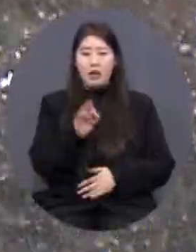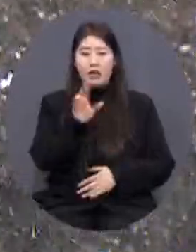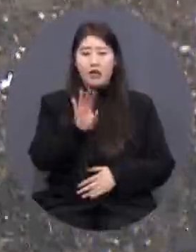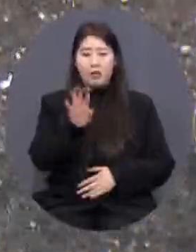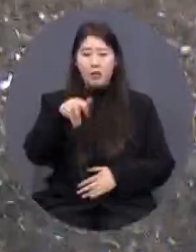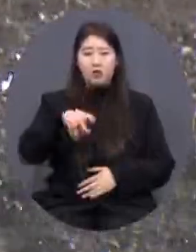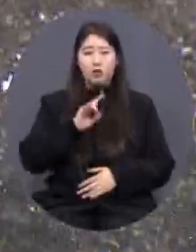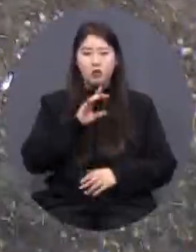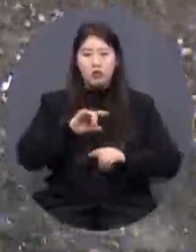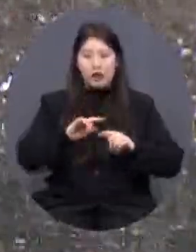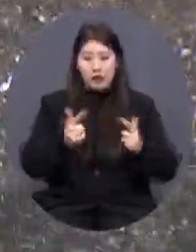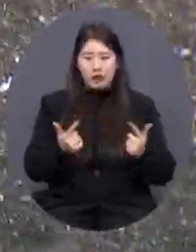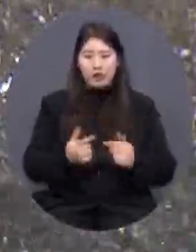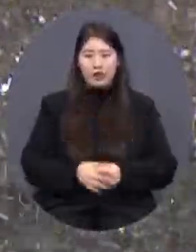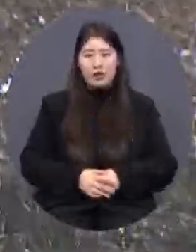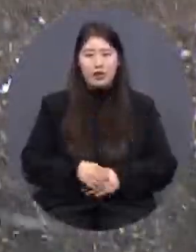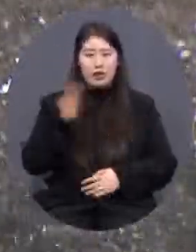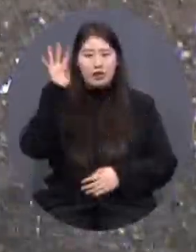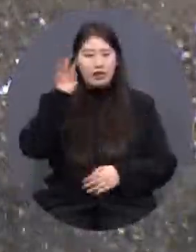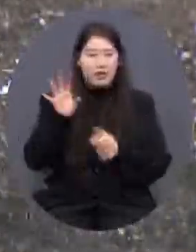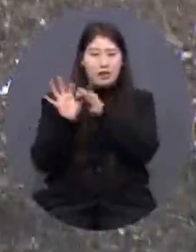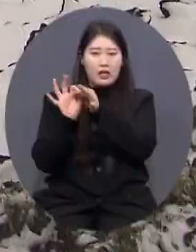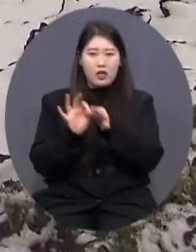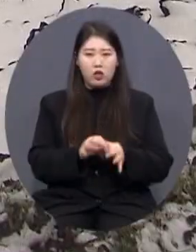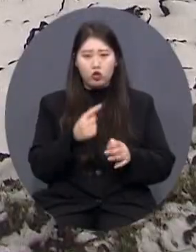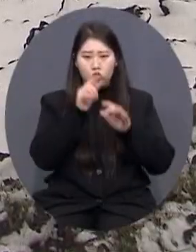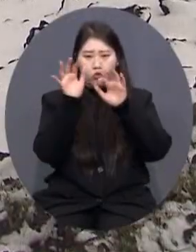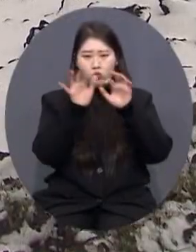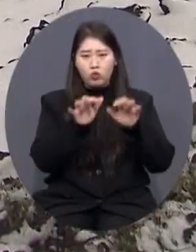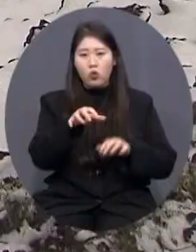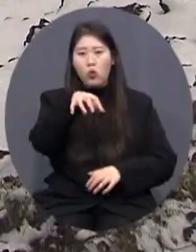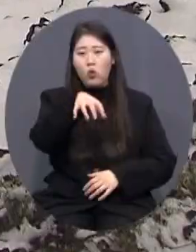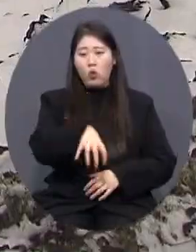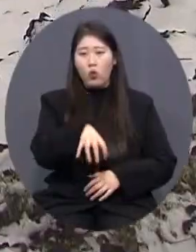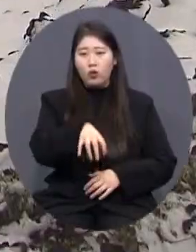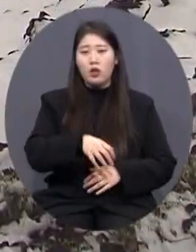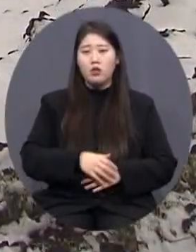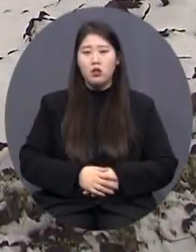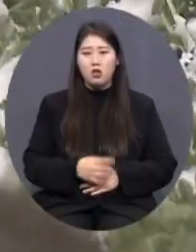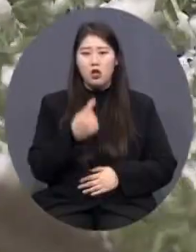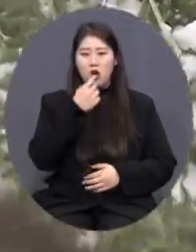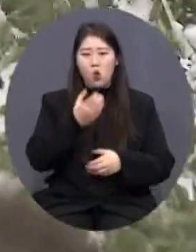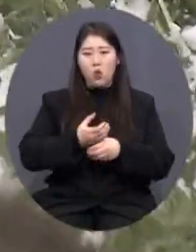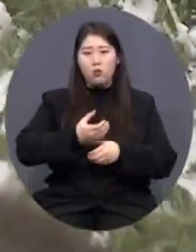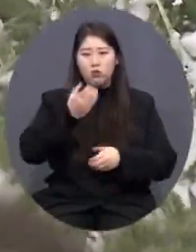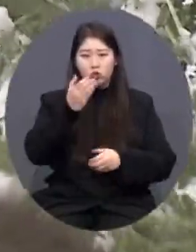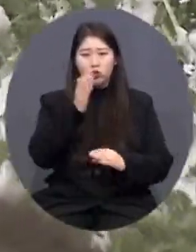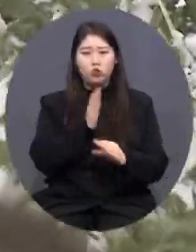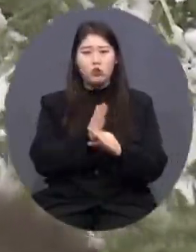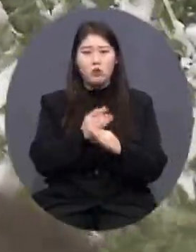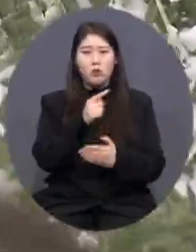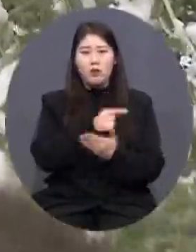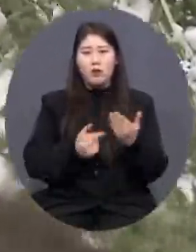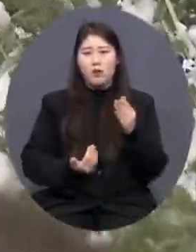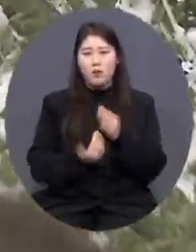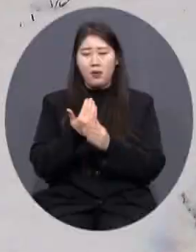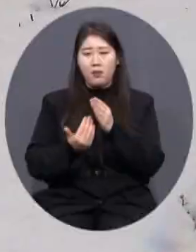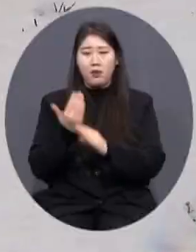양배추뿐만 아니라 사흘간 20cm 넘는 눈이 내린 제주 동부 지역에서는 월동무를 중심으로 피해가 나타나고